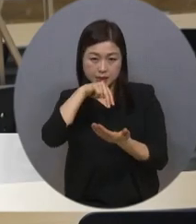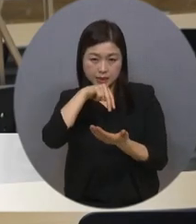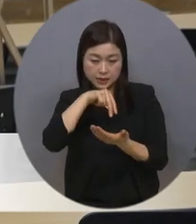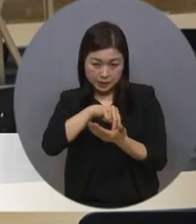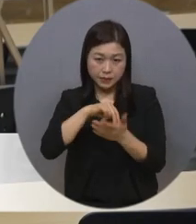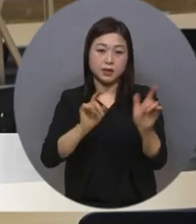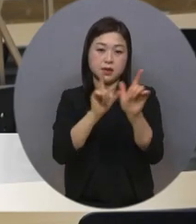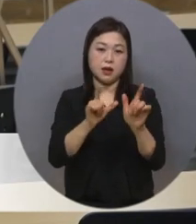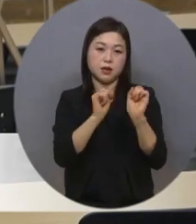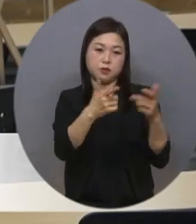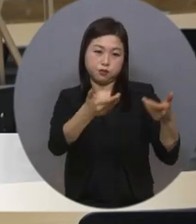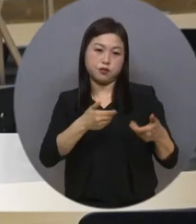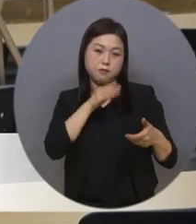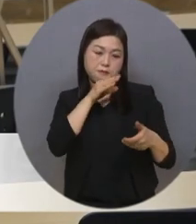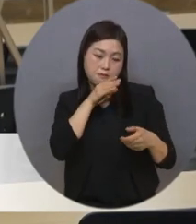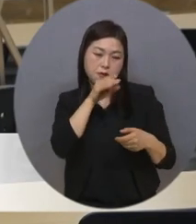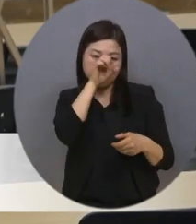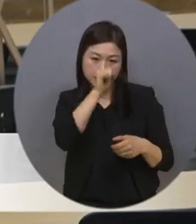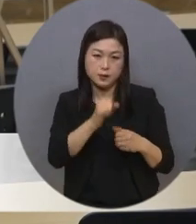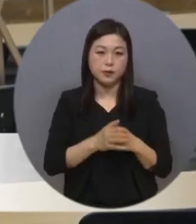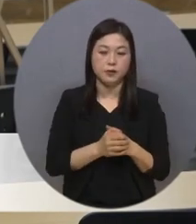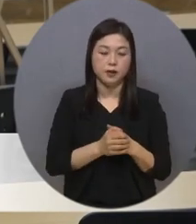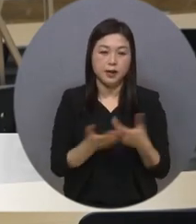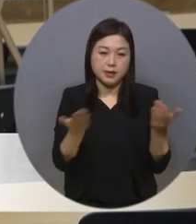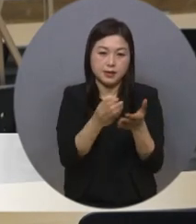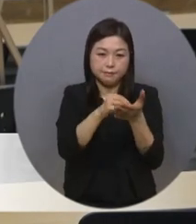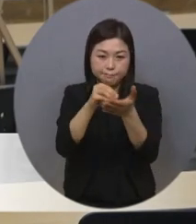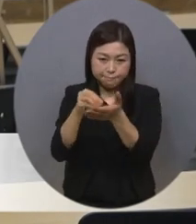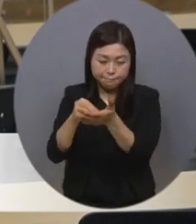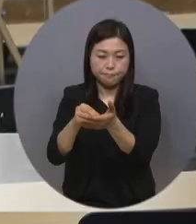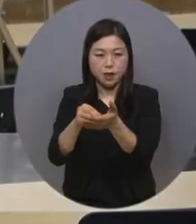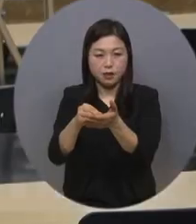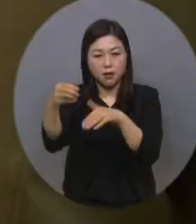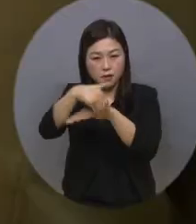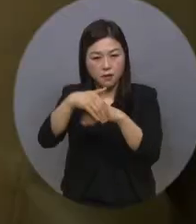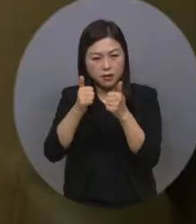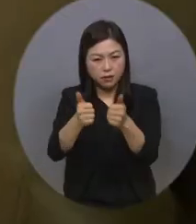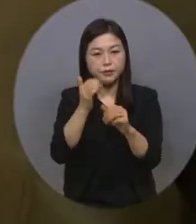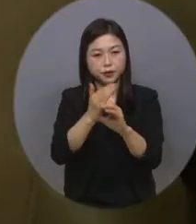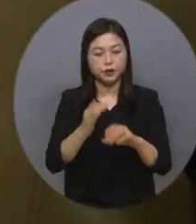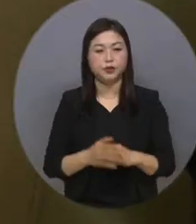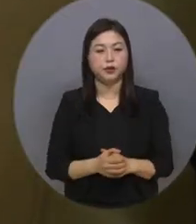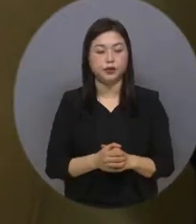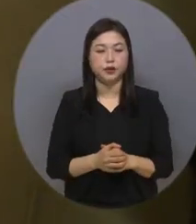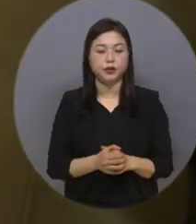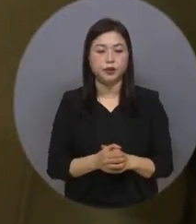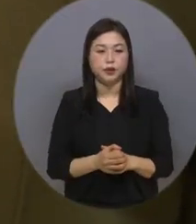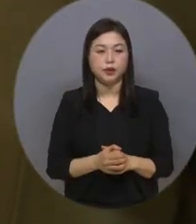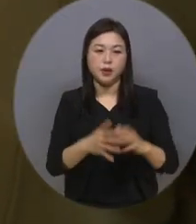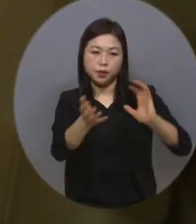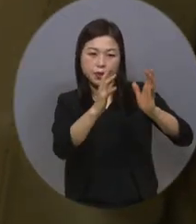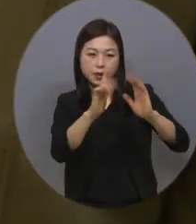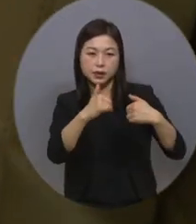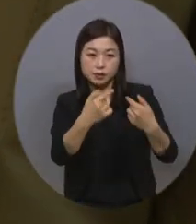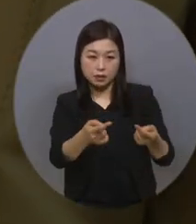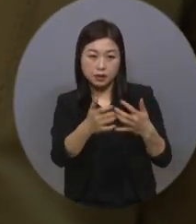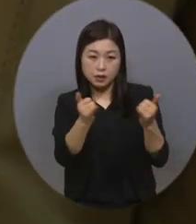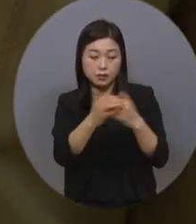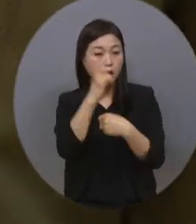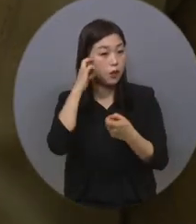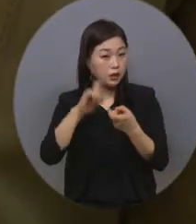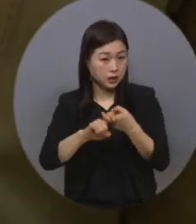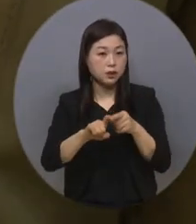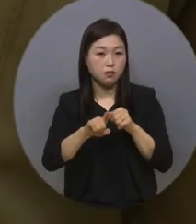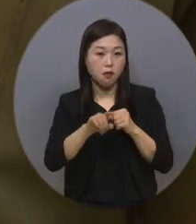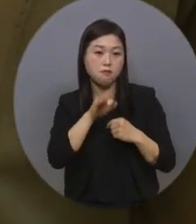좋은 것 같아요. 취업을 하려고 열심히 계획 중이 있기도 합니다. 컨퍼런스에 참석한 방청객들의 관심은